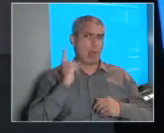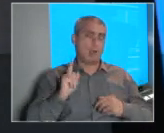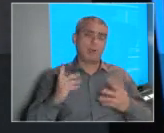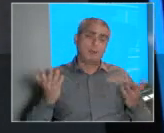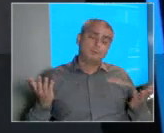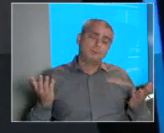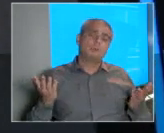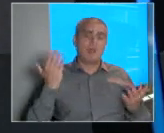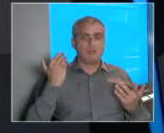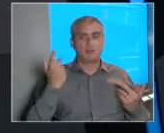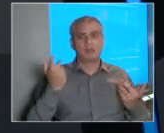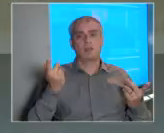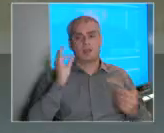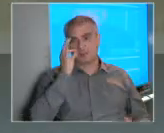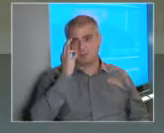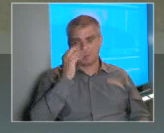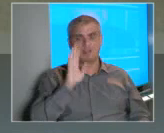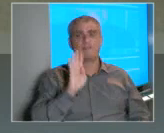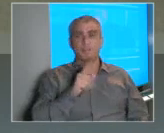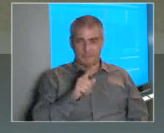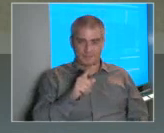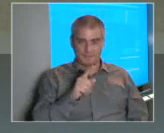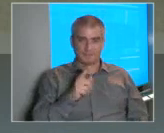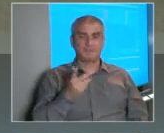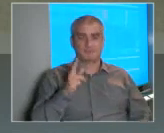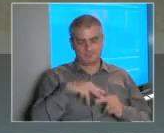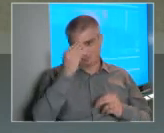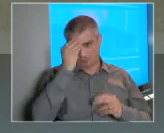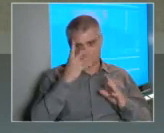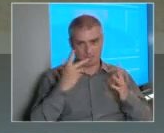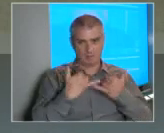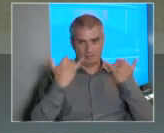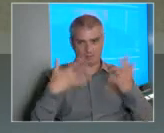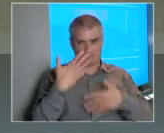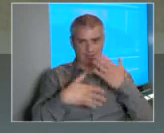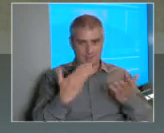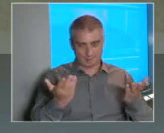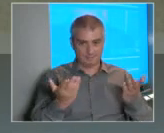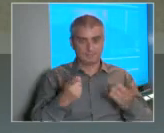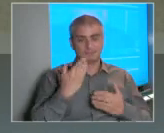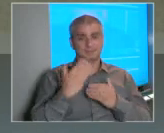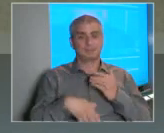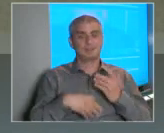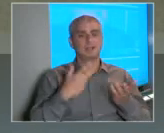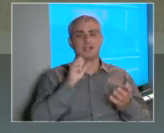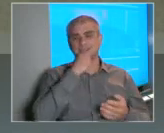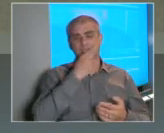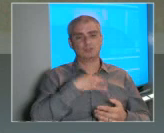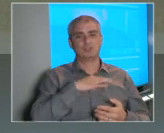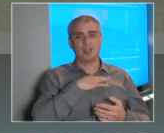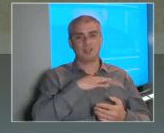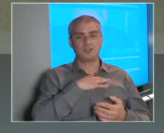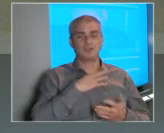רחבה, אבל היה טעות ברק, ונתניהו, ומאז אתם זוכרים מה התפתח. זהו, עד כאן הטיול ההיסטורי הזה